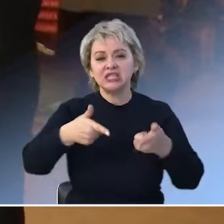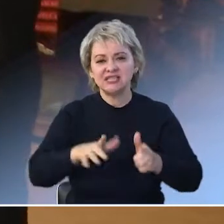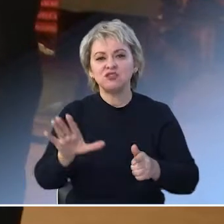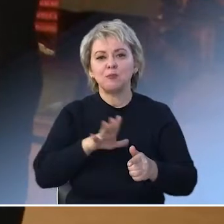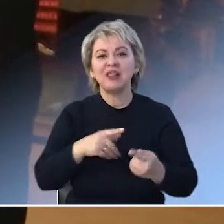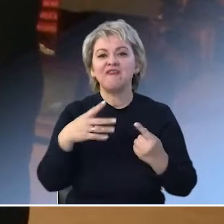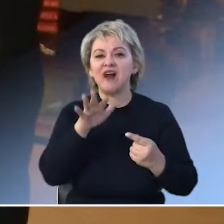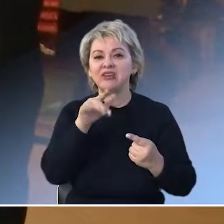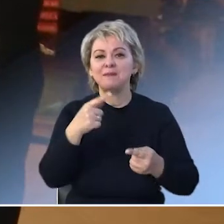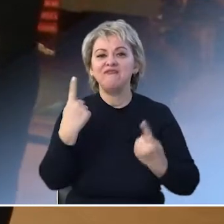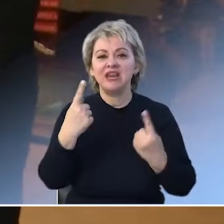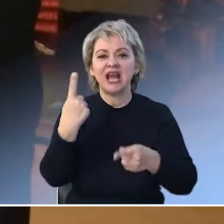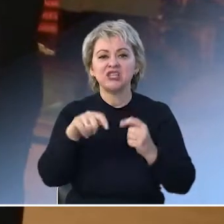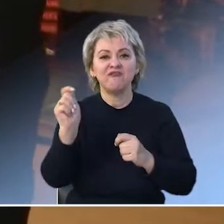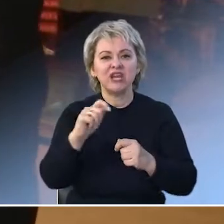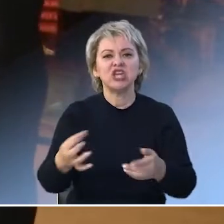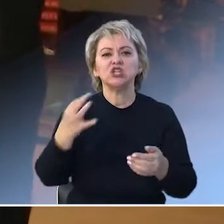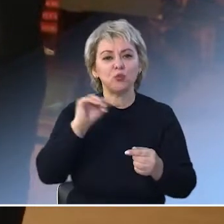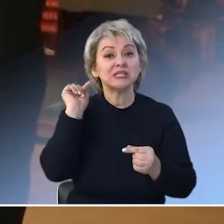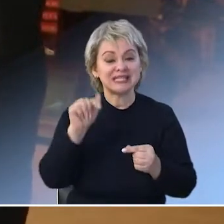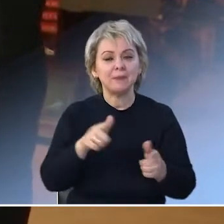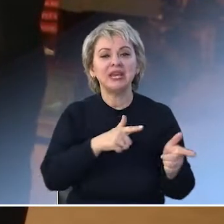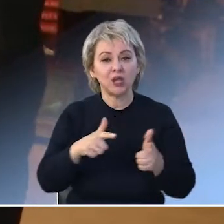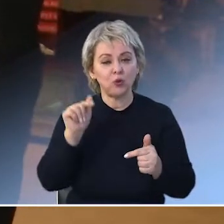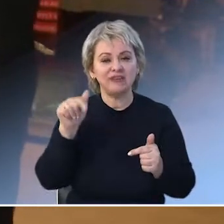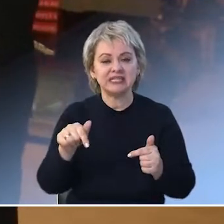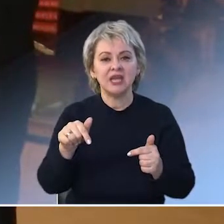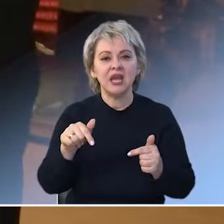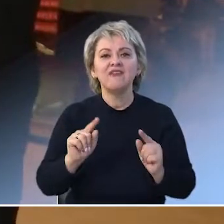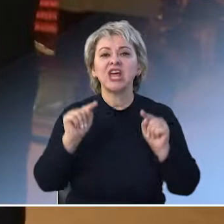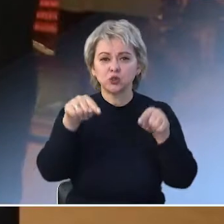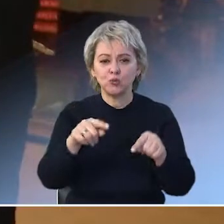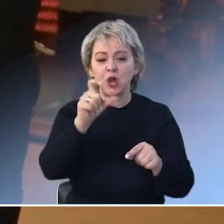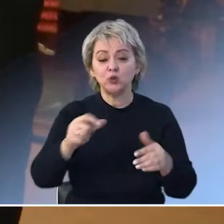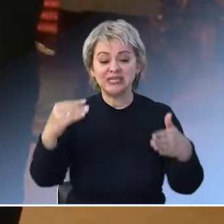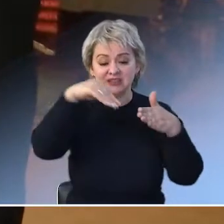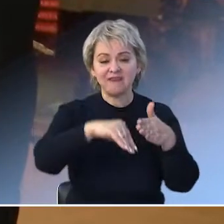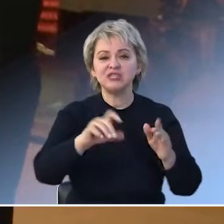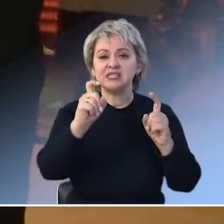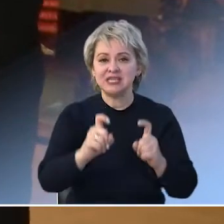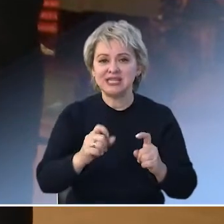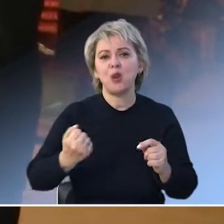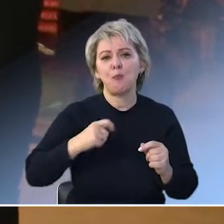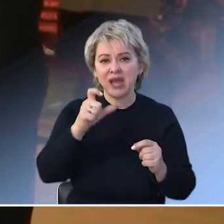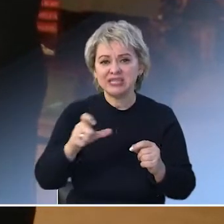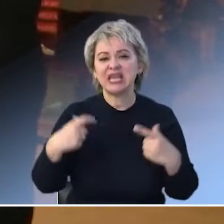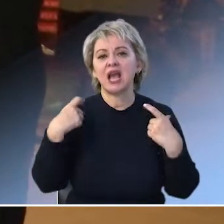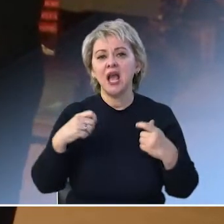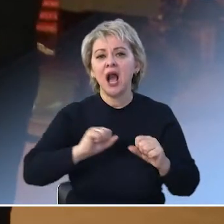во время Великой Отечественной войны, использовались на фронтах и готовились к наступлениям. Люди сидели, командиры, там